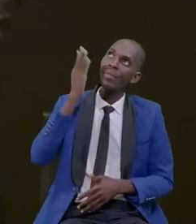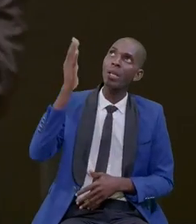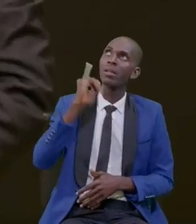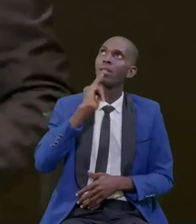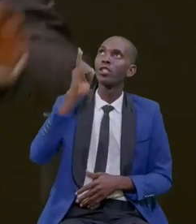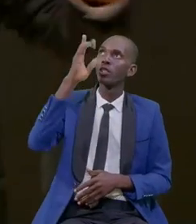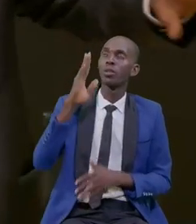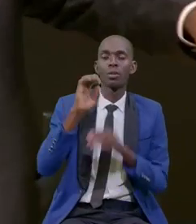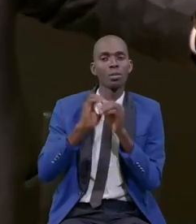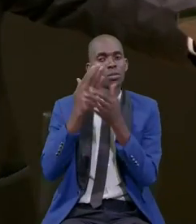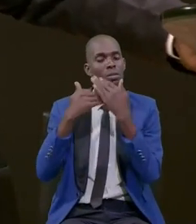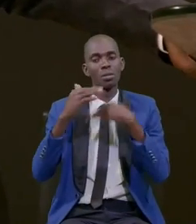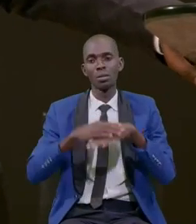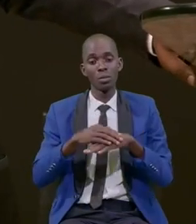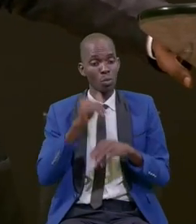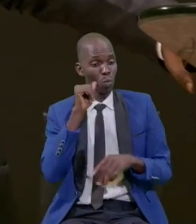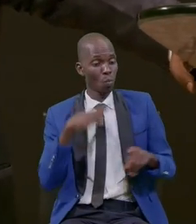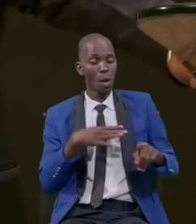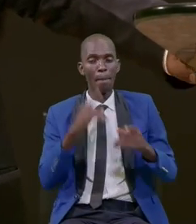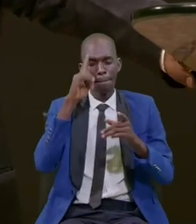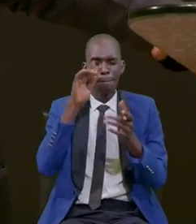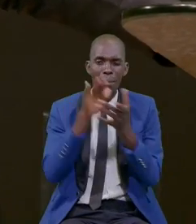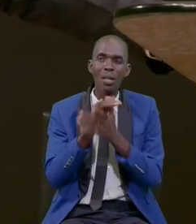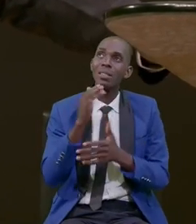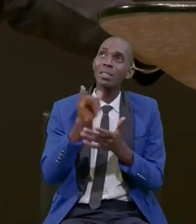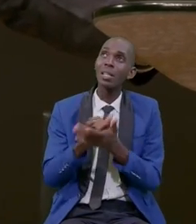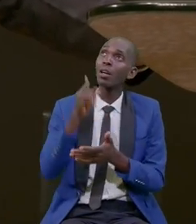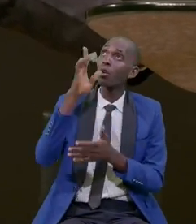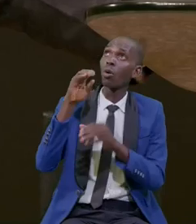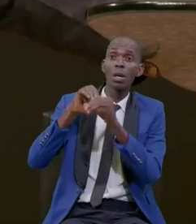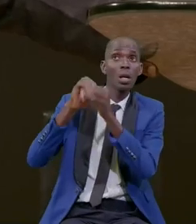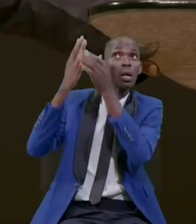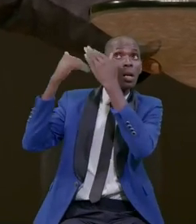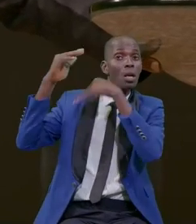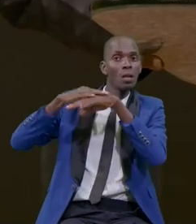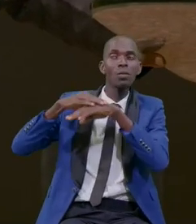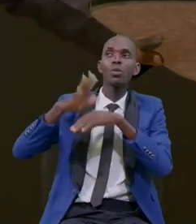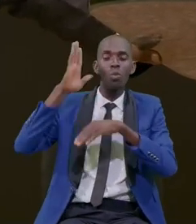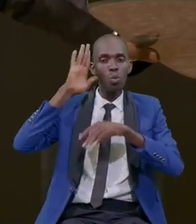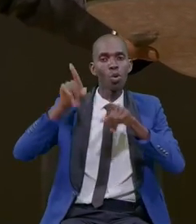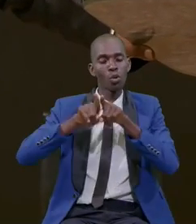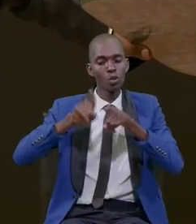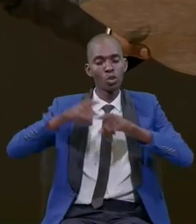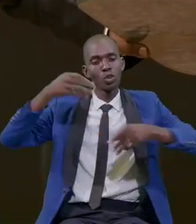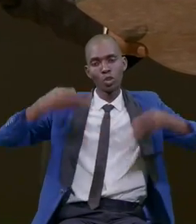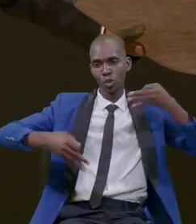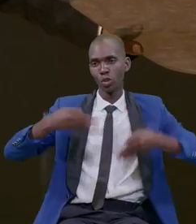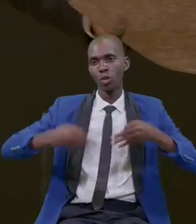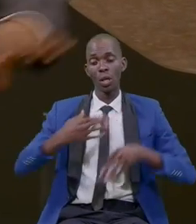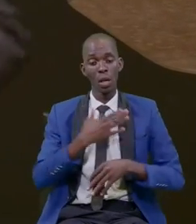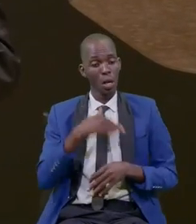y a un Dieu au ciel. Elle a cru que le Dieu du ciel est le Dieu du jugement. Et